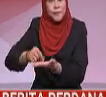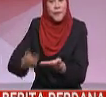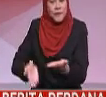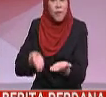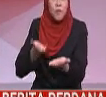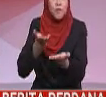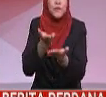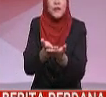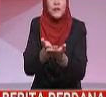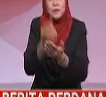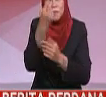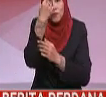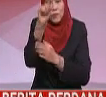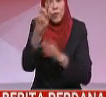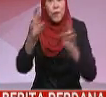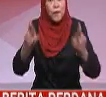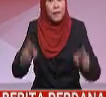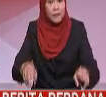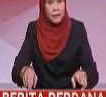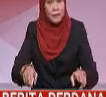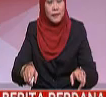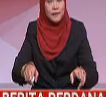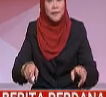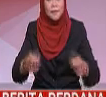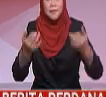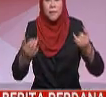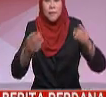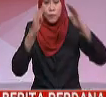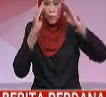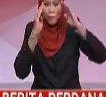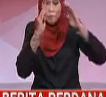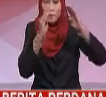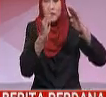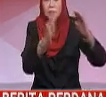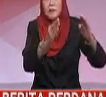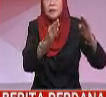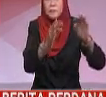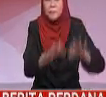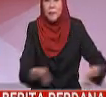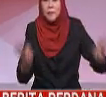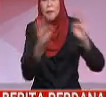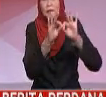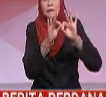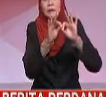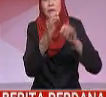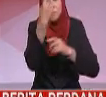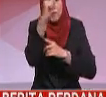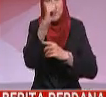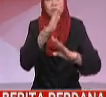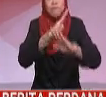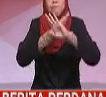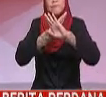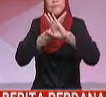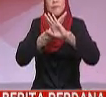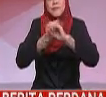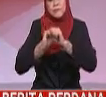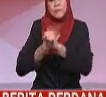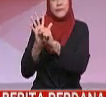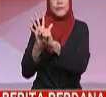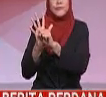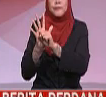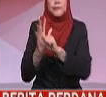tawarkan kepada rakyat, dan fokus utama iaitu membendung serangan penyakit COVID ini.